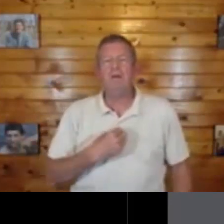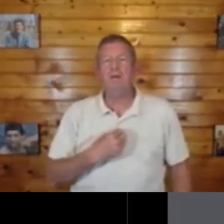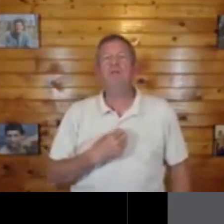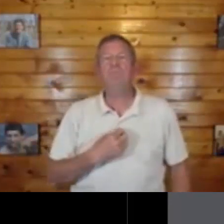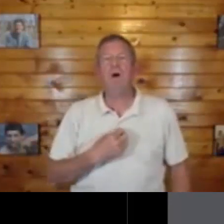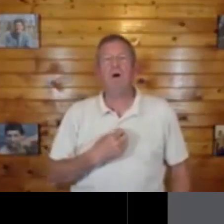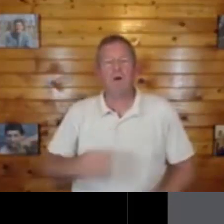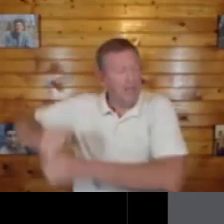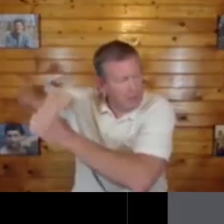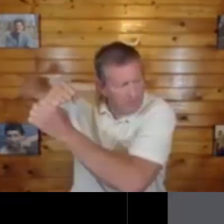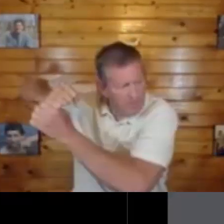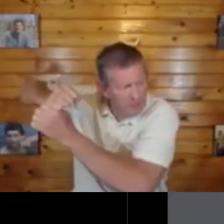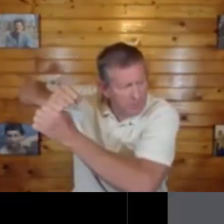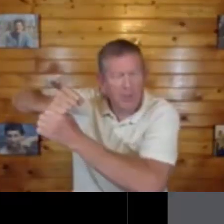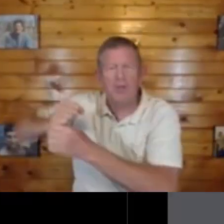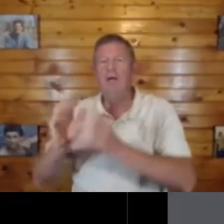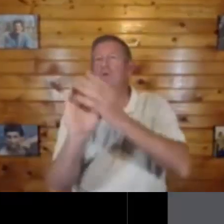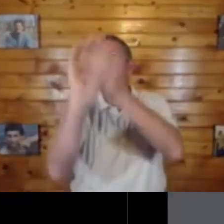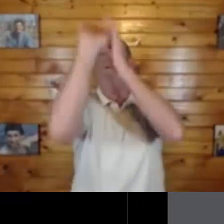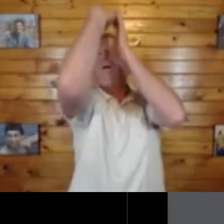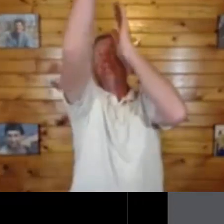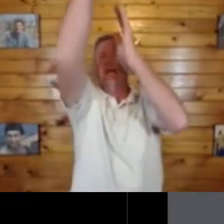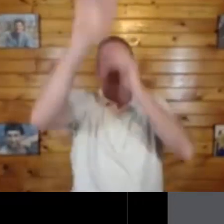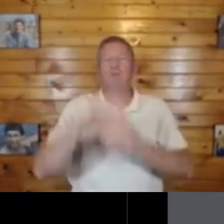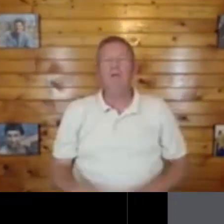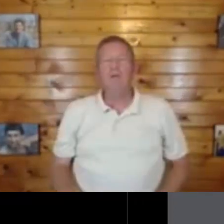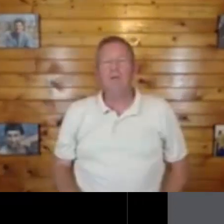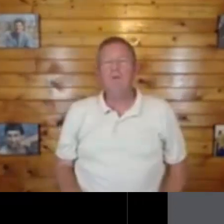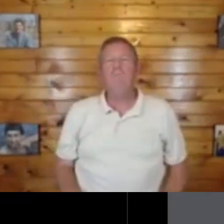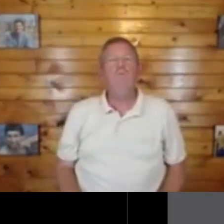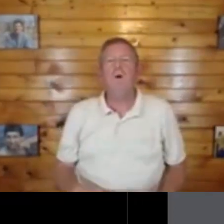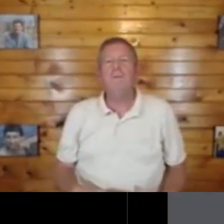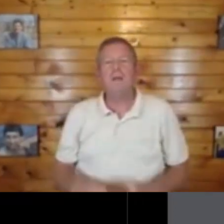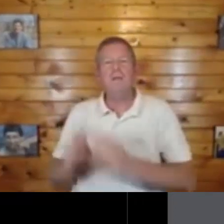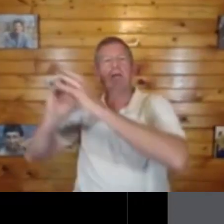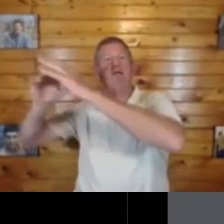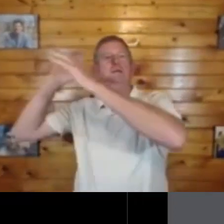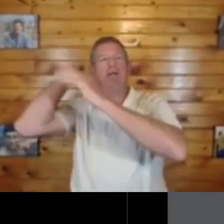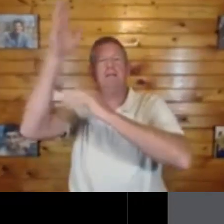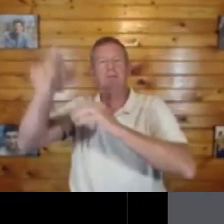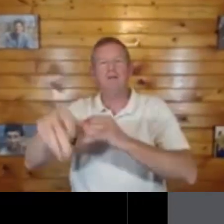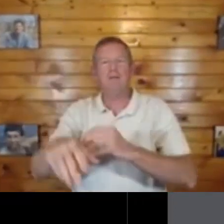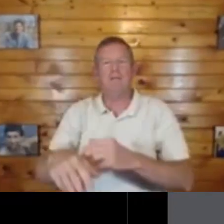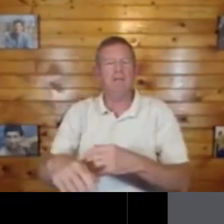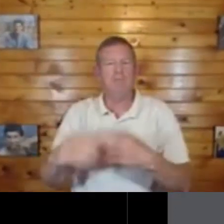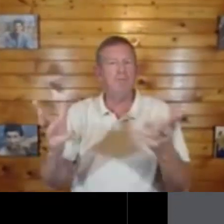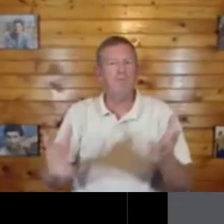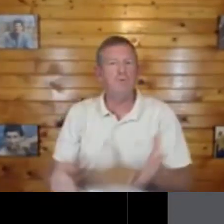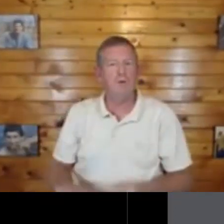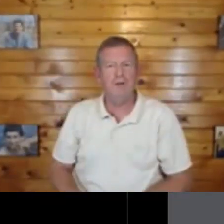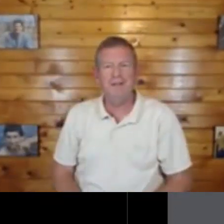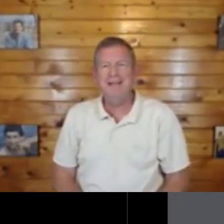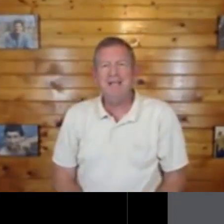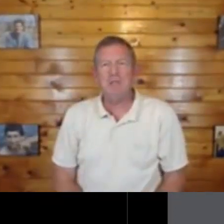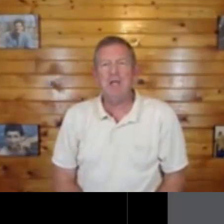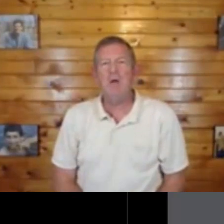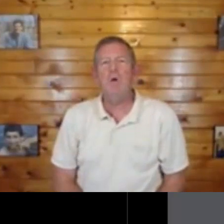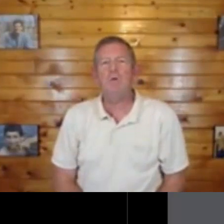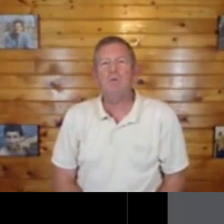j'aime le sport. J'aime le baseball, j'aime le basket, j'aime le football américain, d'accord? Et même le